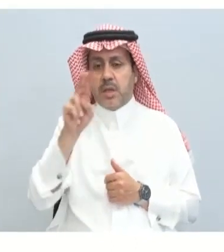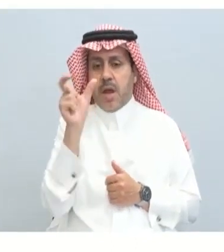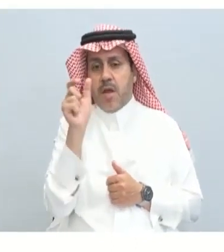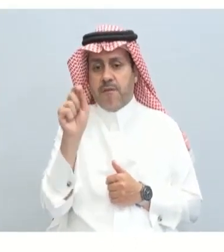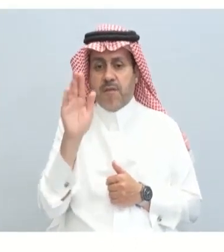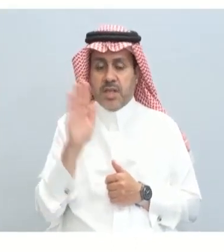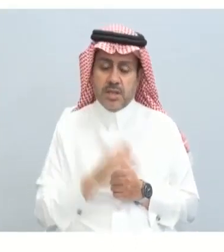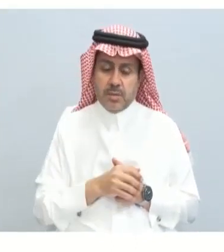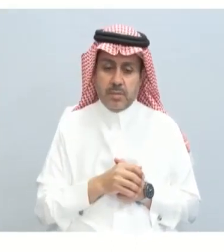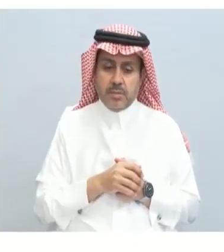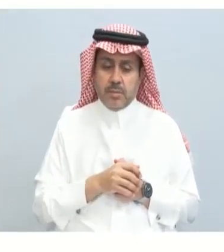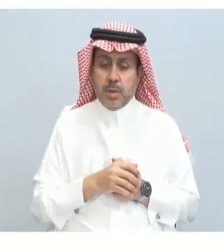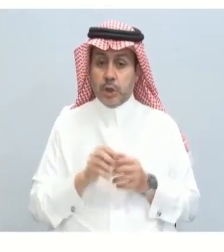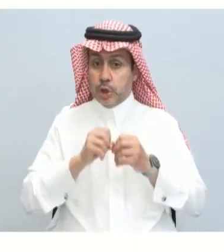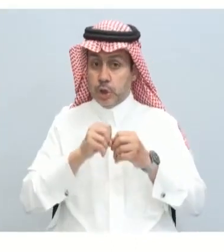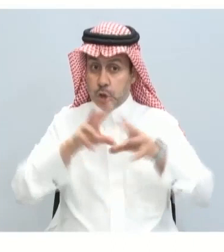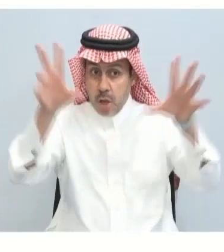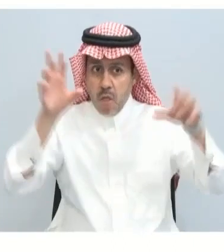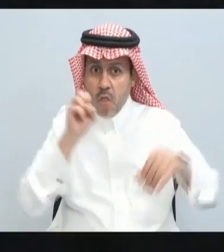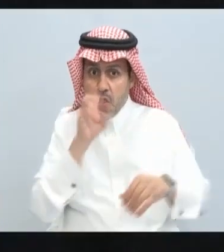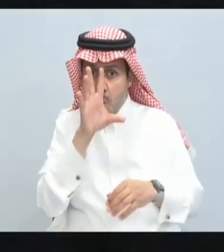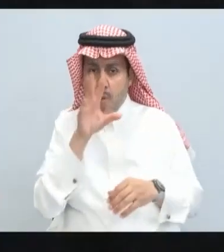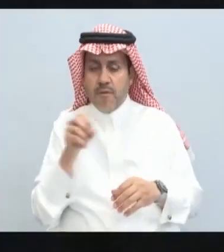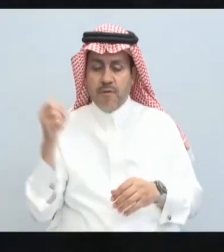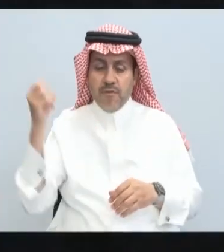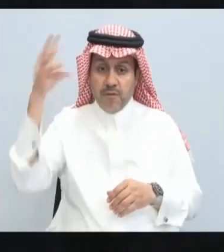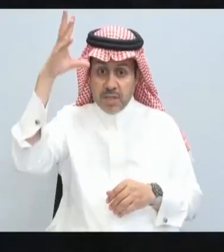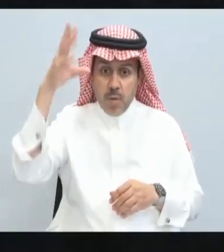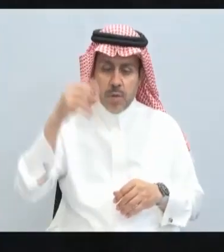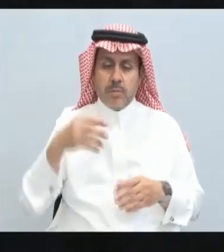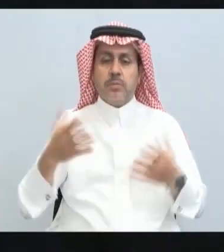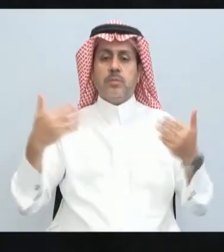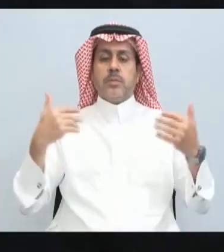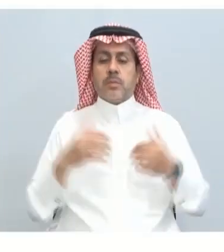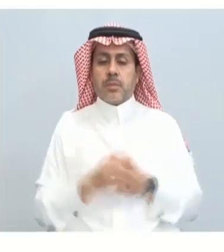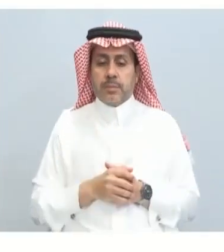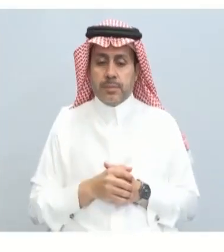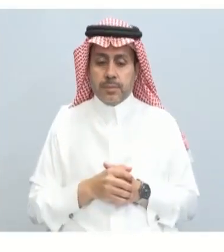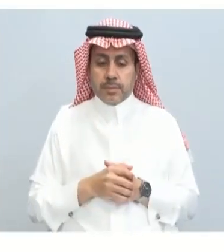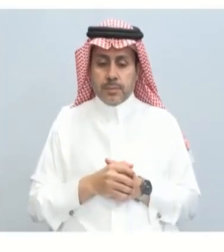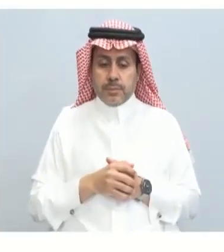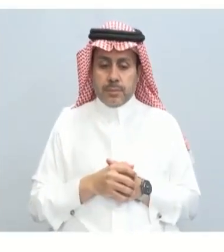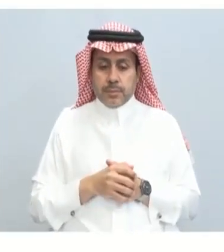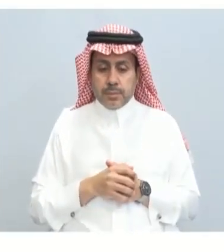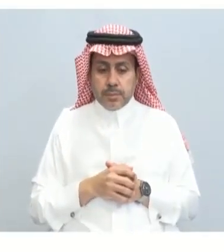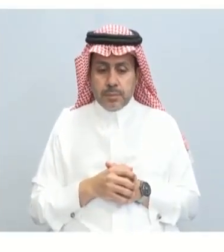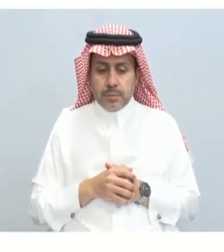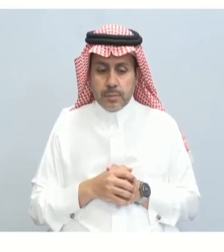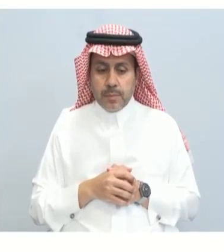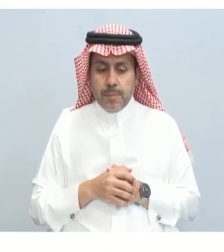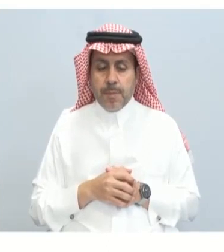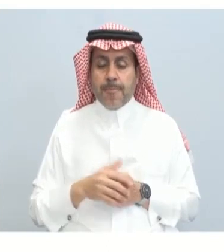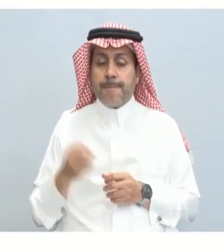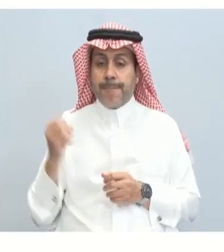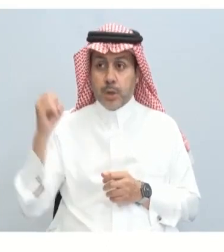حيث شبه انتشار الضوء في الصباح بالتنفس ثم حذف المشبه والقرين اللفظيه هي كلمه